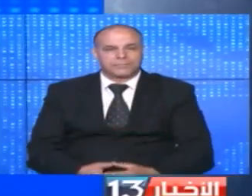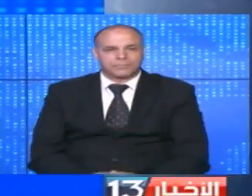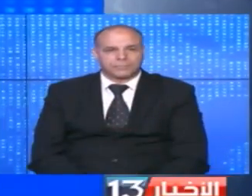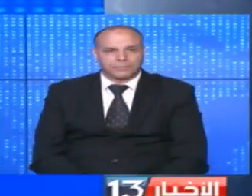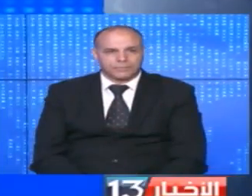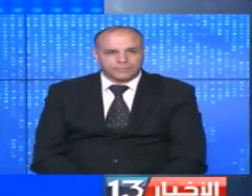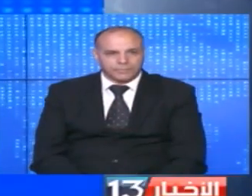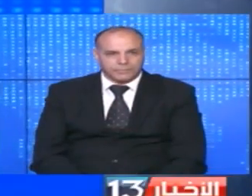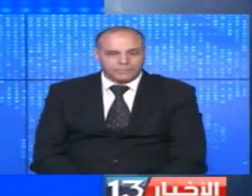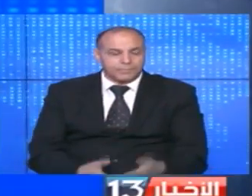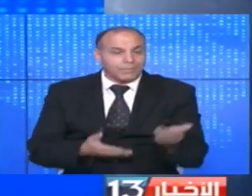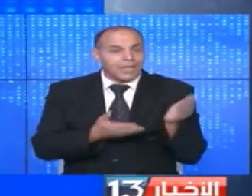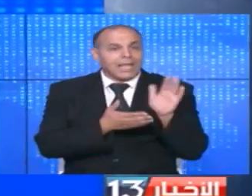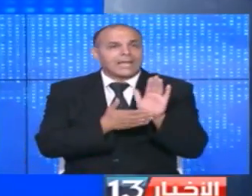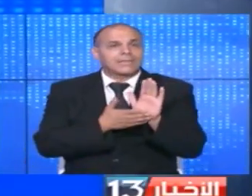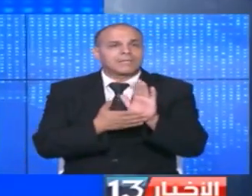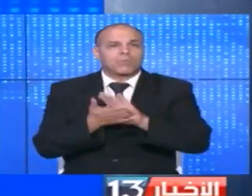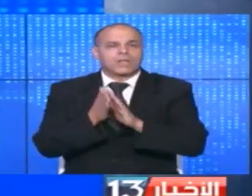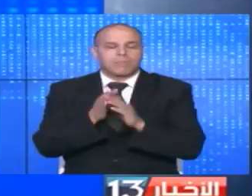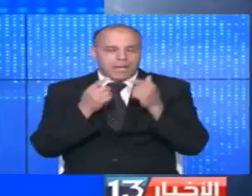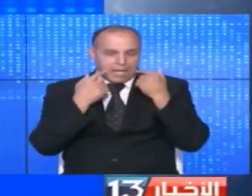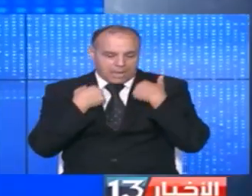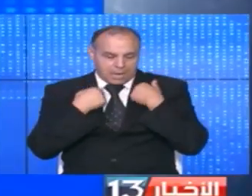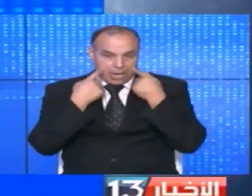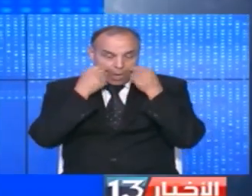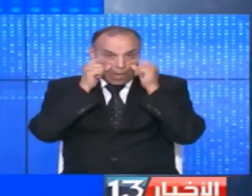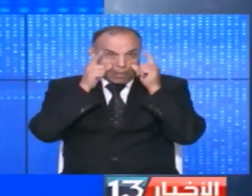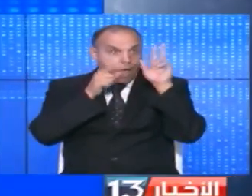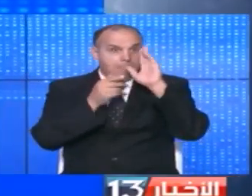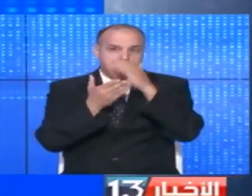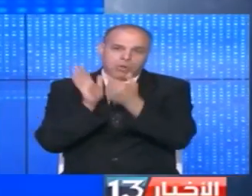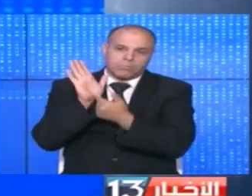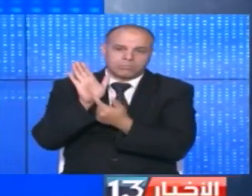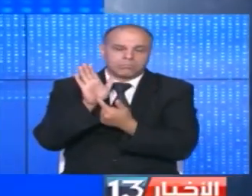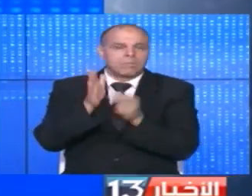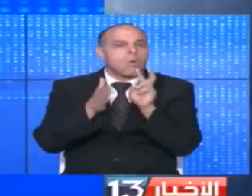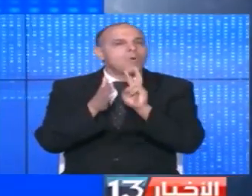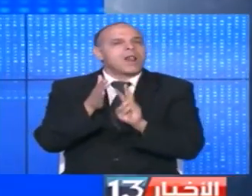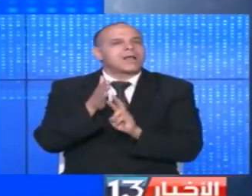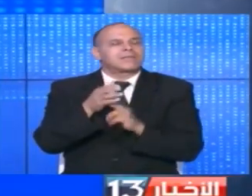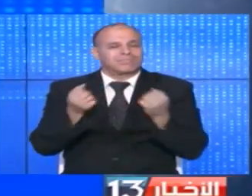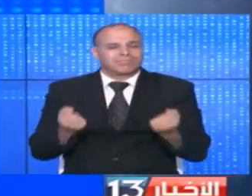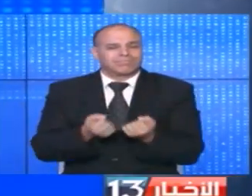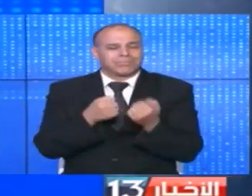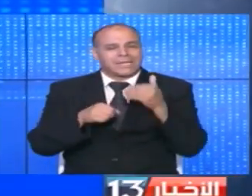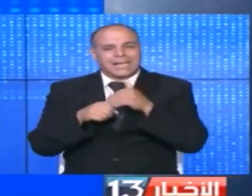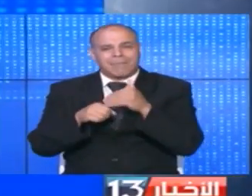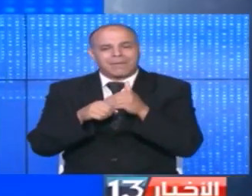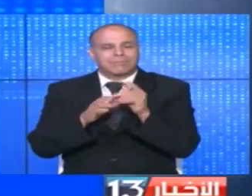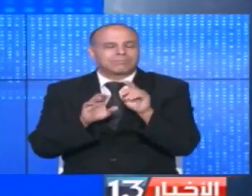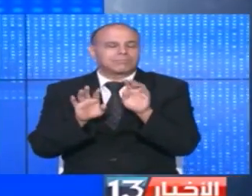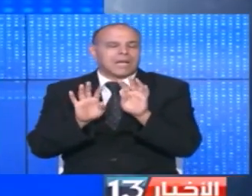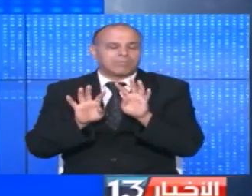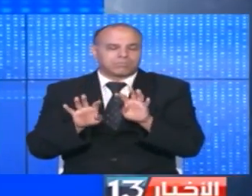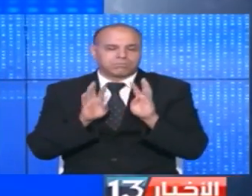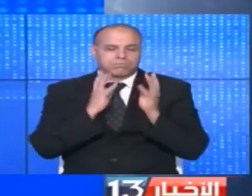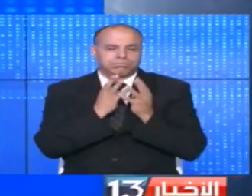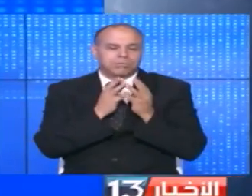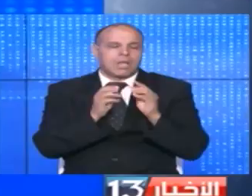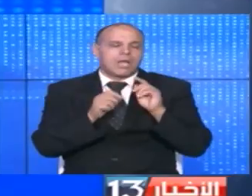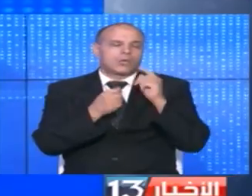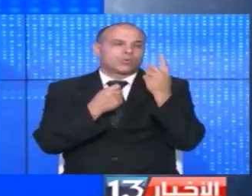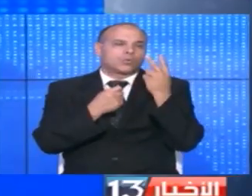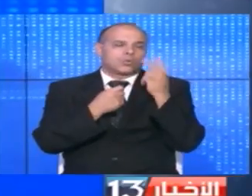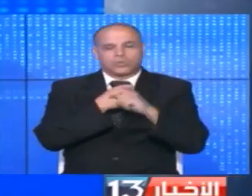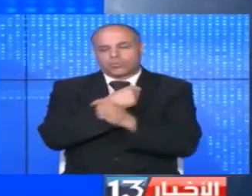قدمت منظمه انا يقظ تقريرا تضمن ملاحظاتها للحملات الانتخابيه التشريعيه في الاسبوعين الاولين